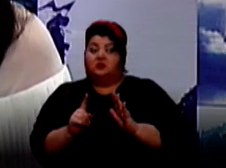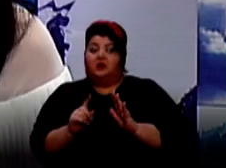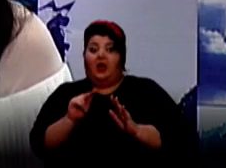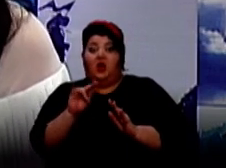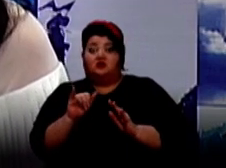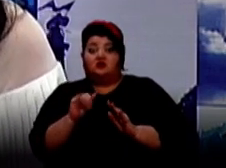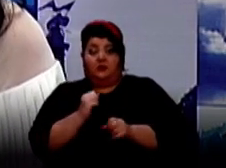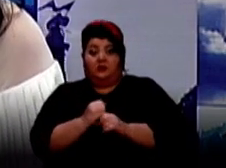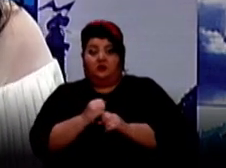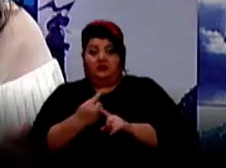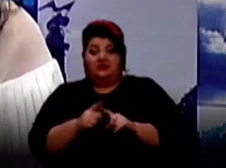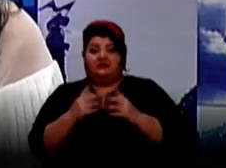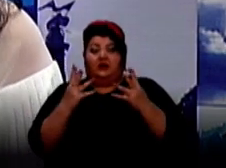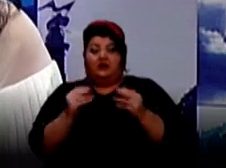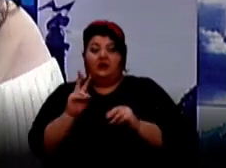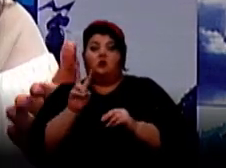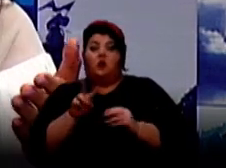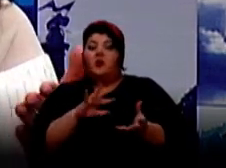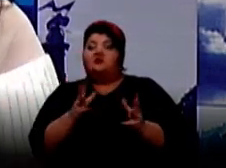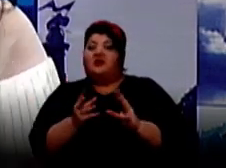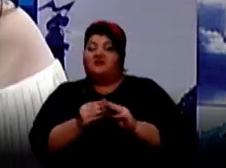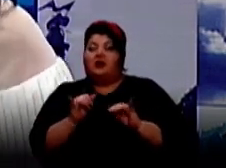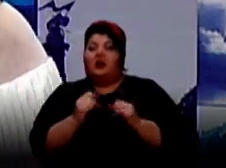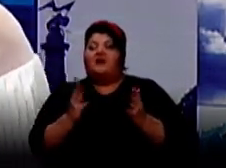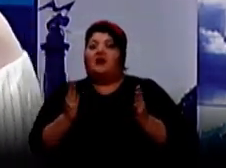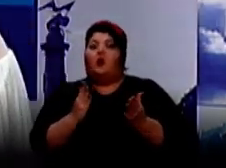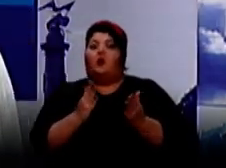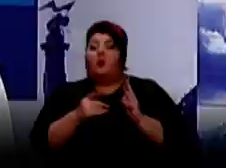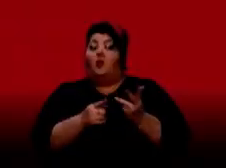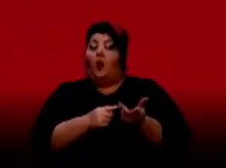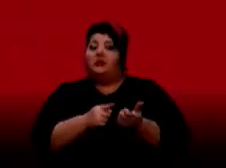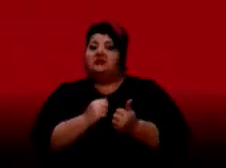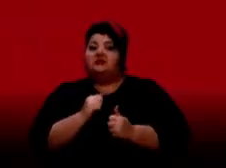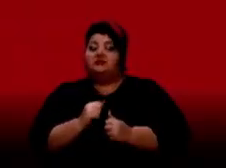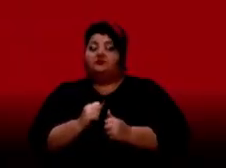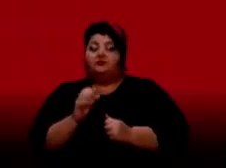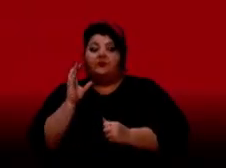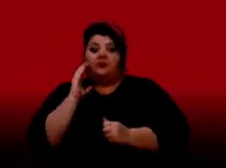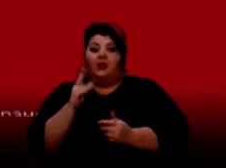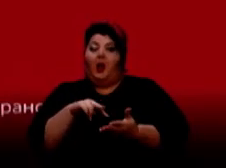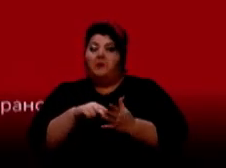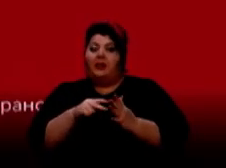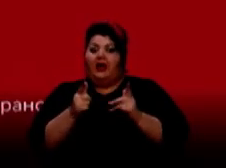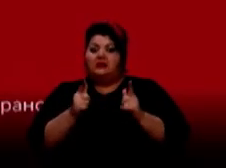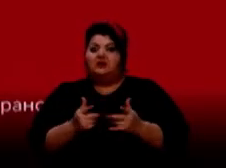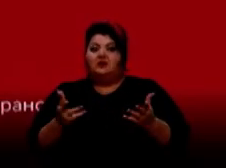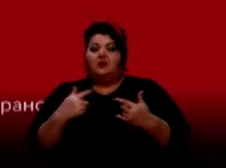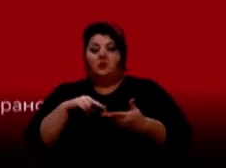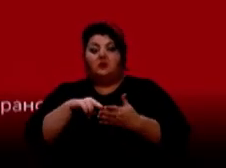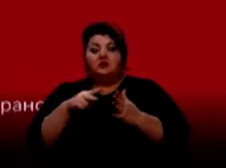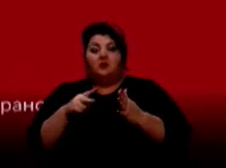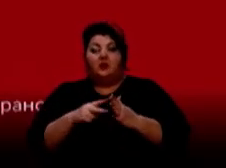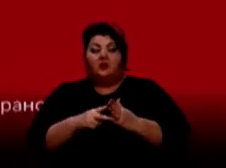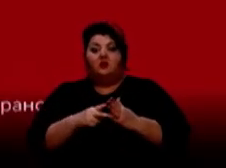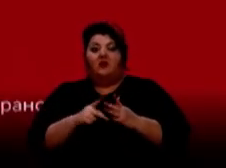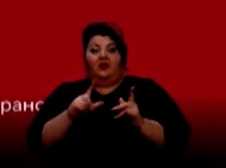Чи виходили вони в ці дні на маршрути тролейбуси взагалі і в якому обсязі? Зараз слухаємо. План, згідно якого ми спланували, вони виїхали,